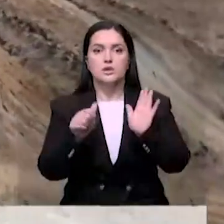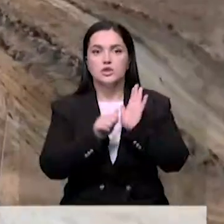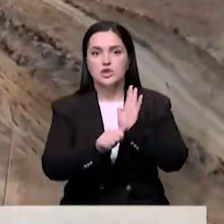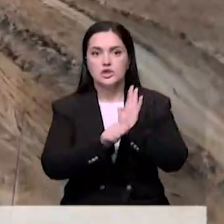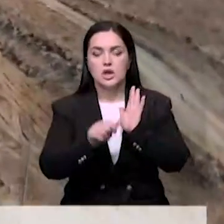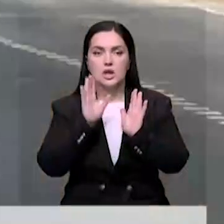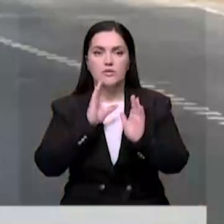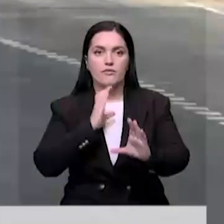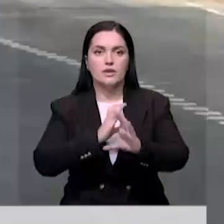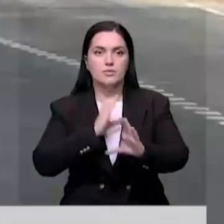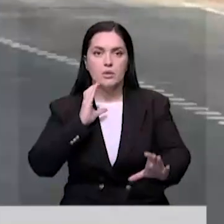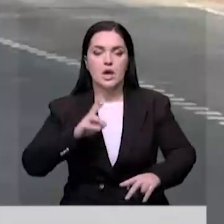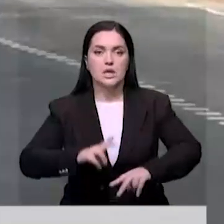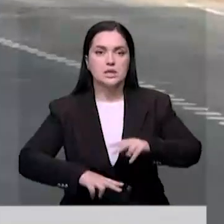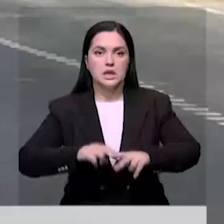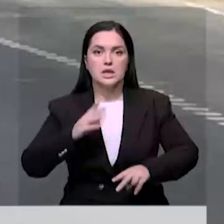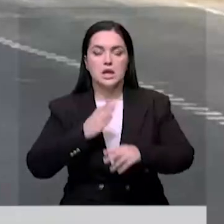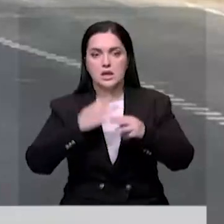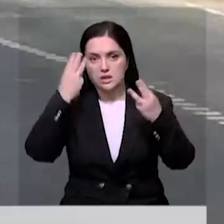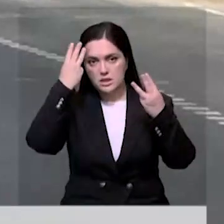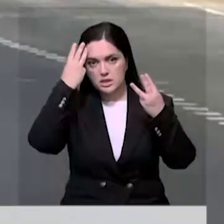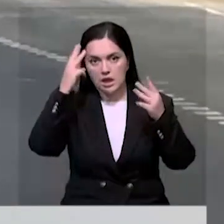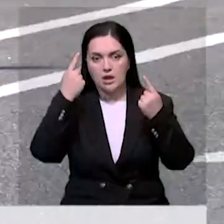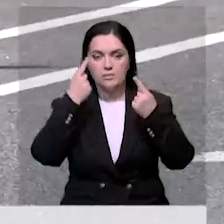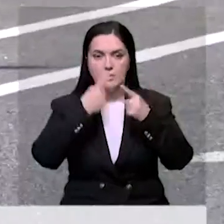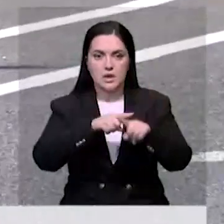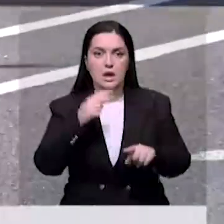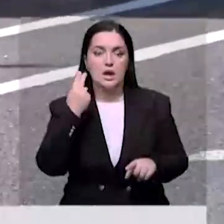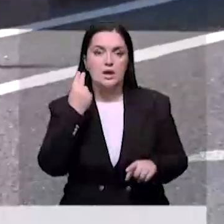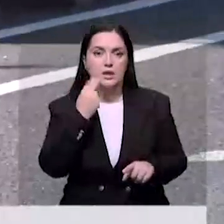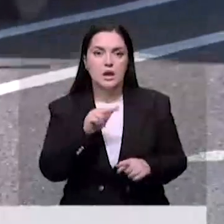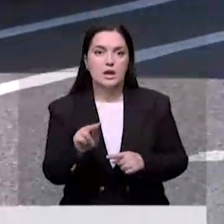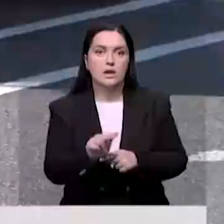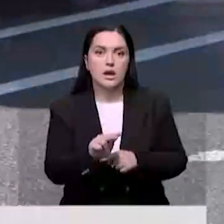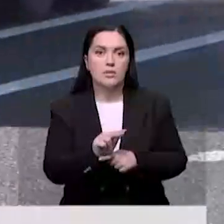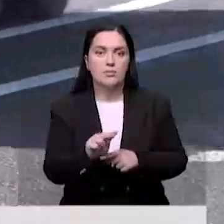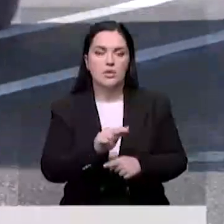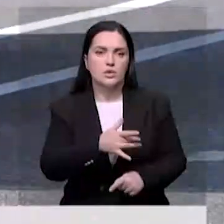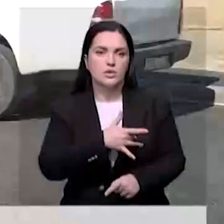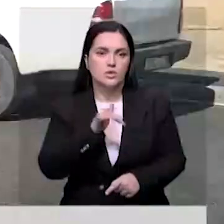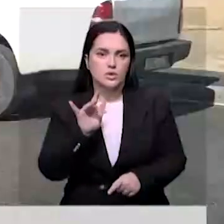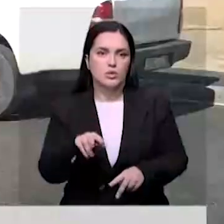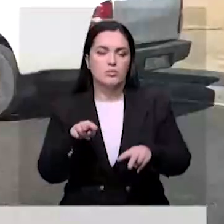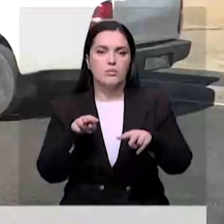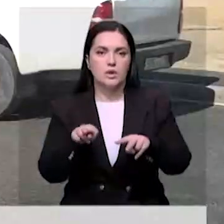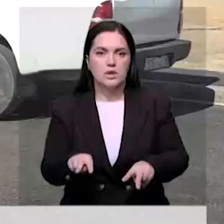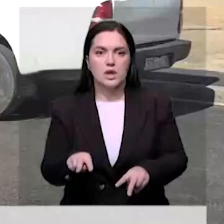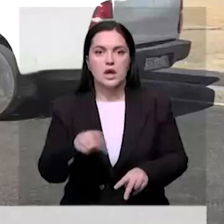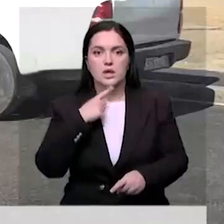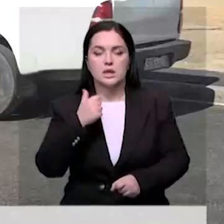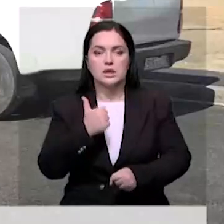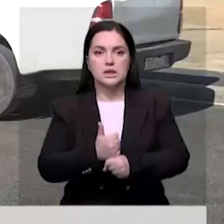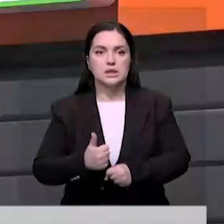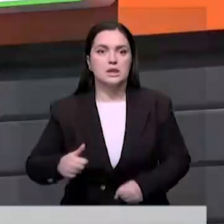также проложили 60 водопропускных труб. В строительстве применяют современные технологии. Качество проводимых работ находится